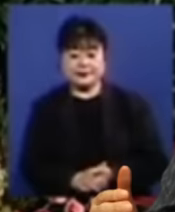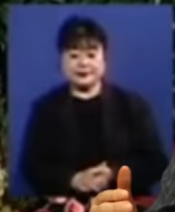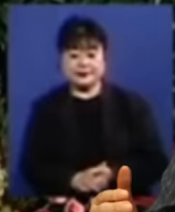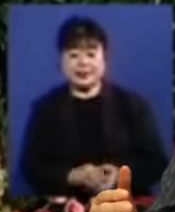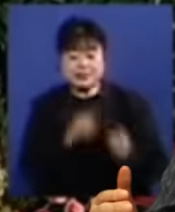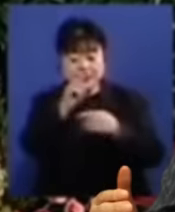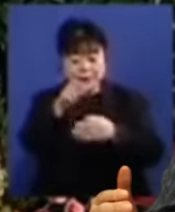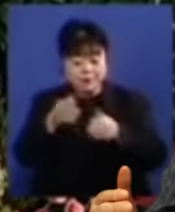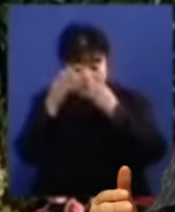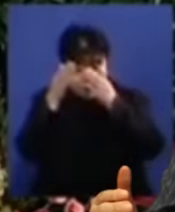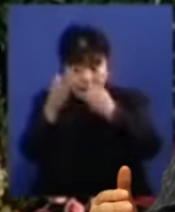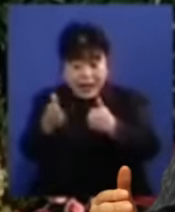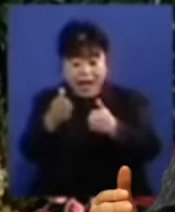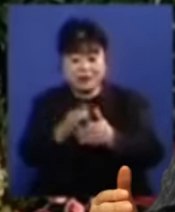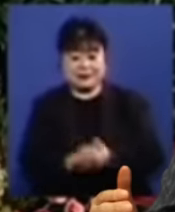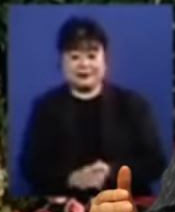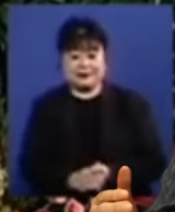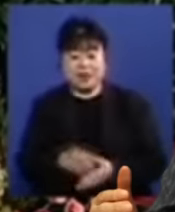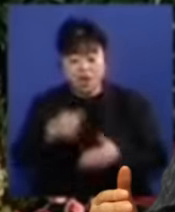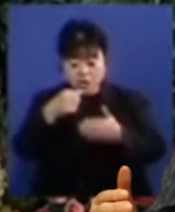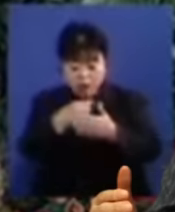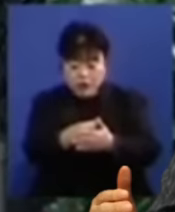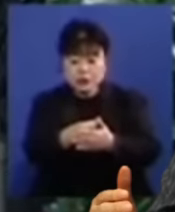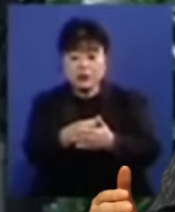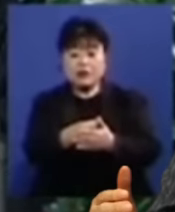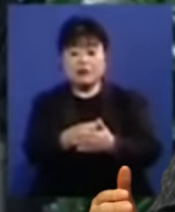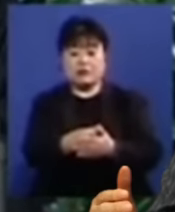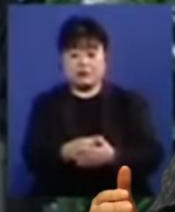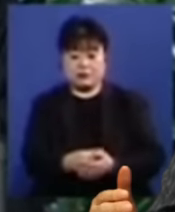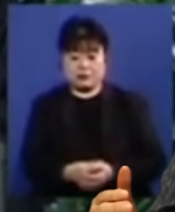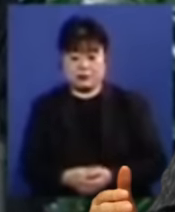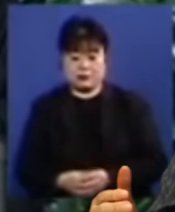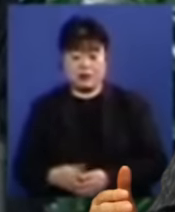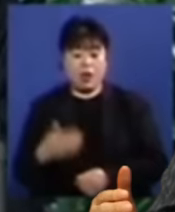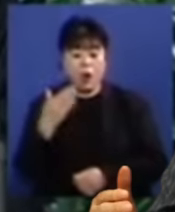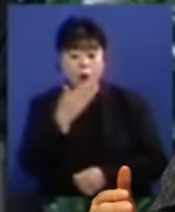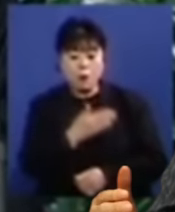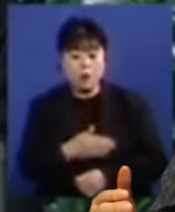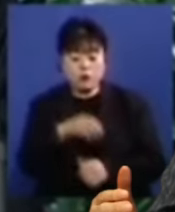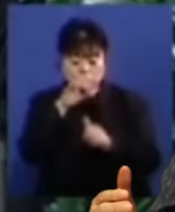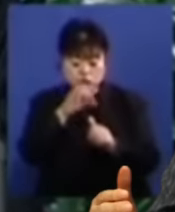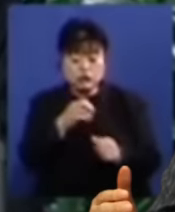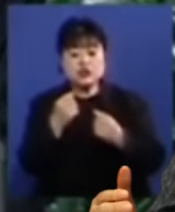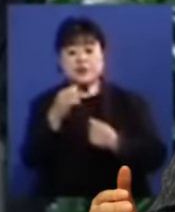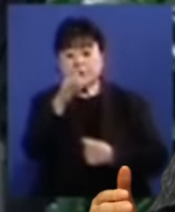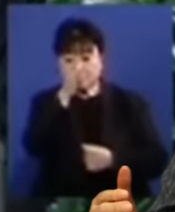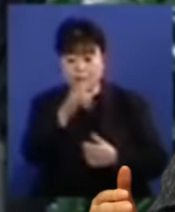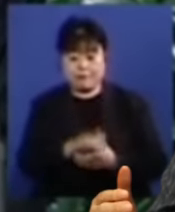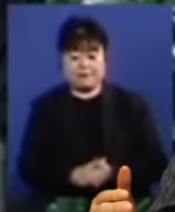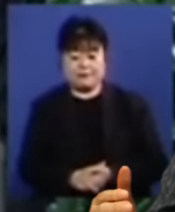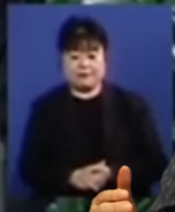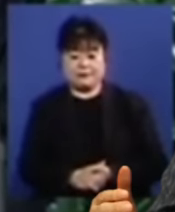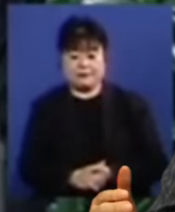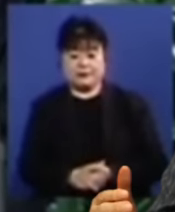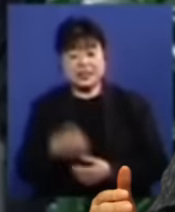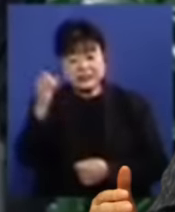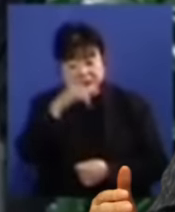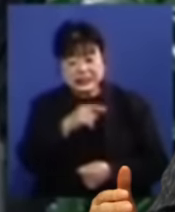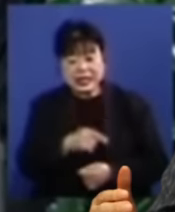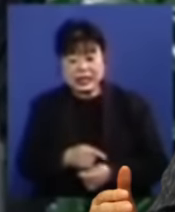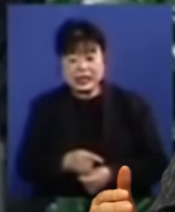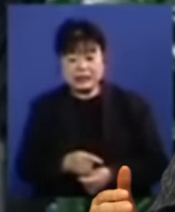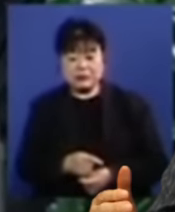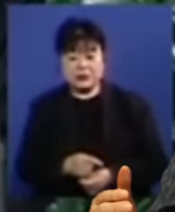삶의 방향을 결정하는 온 몸을 굴레 씌우는 힘을 가지고 있습니다. 우리가 그냥 지나가는